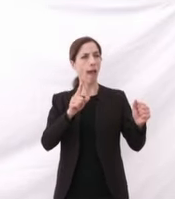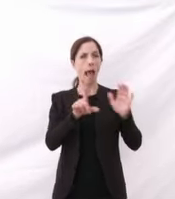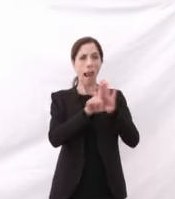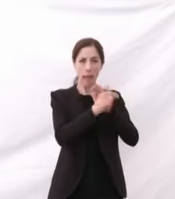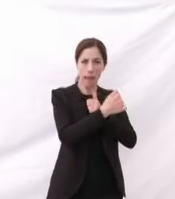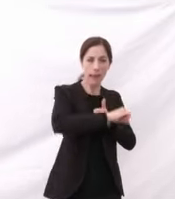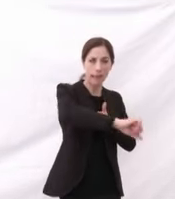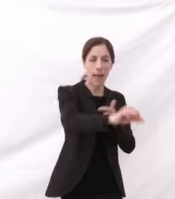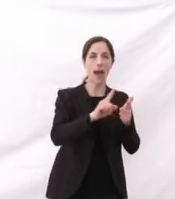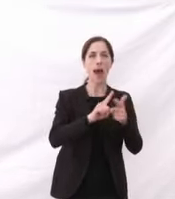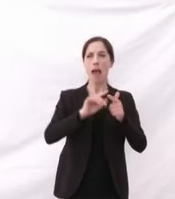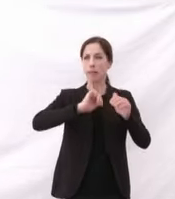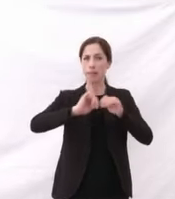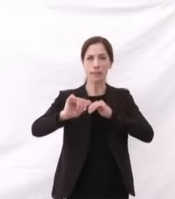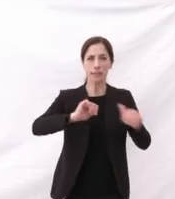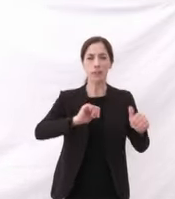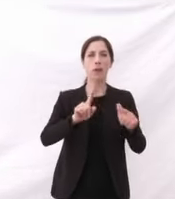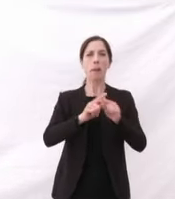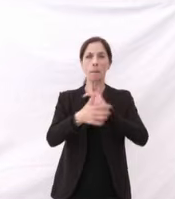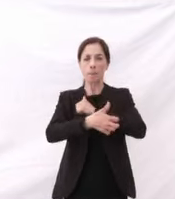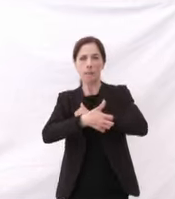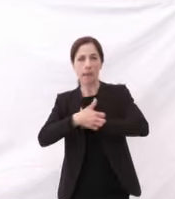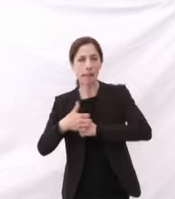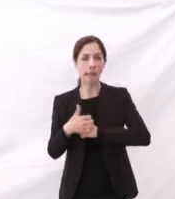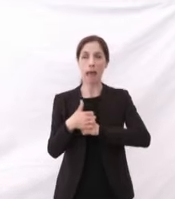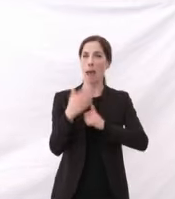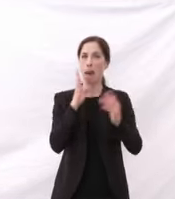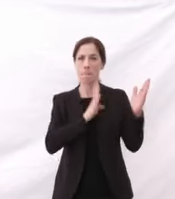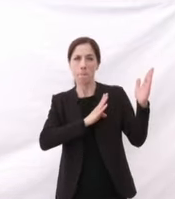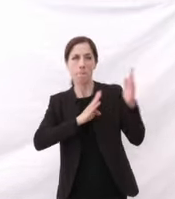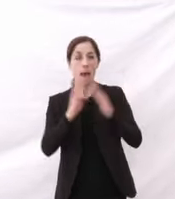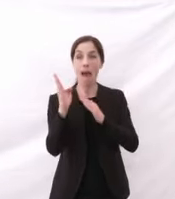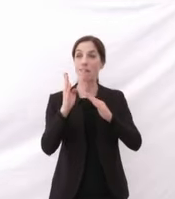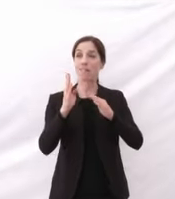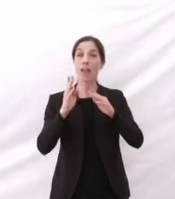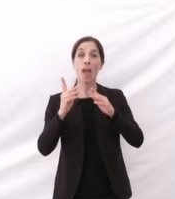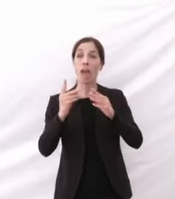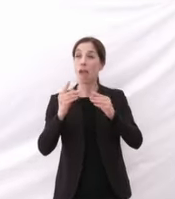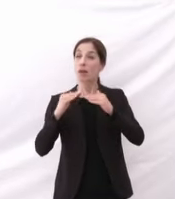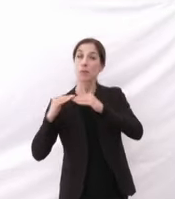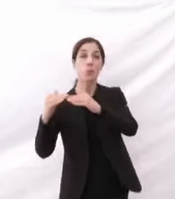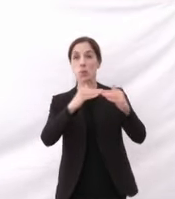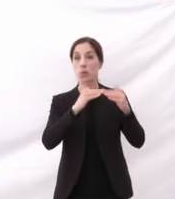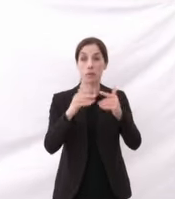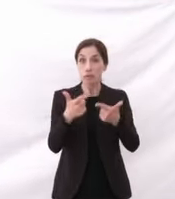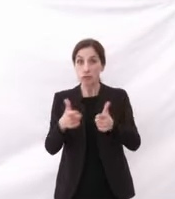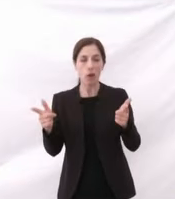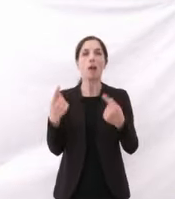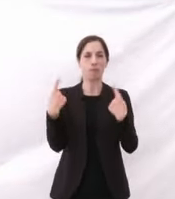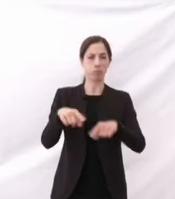povertà, alle disuguaglianze. Allora noi, più grandi,